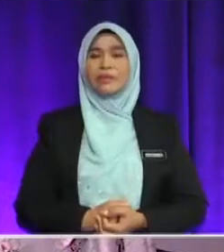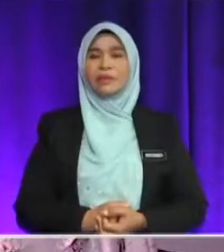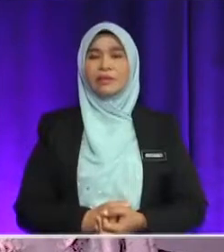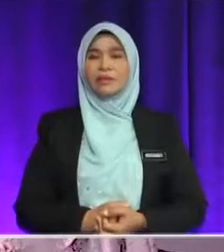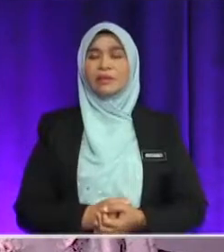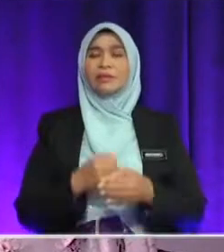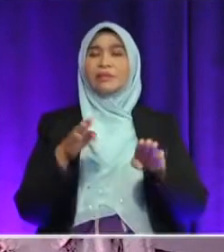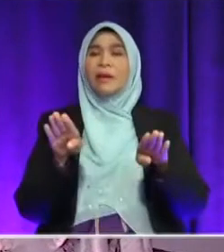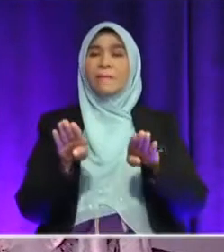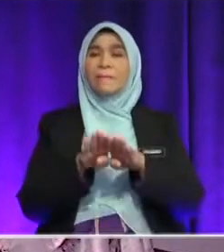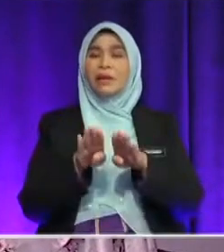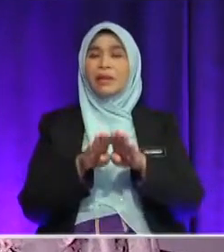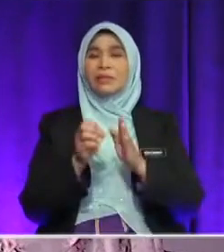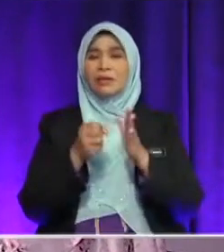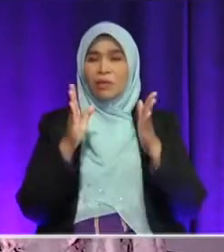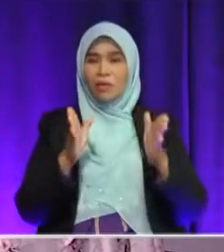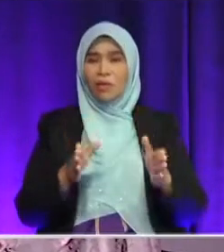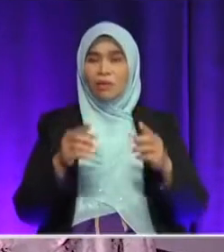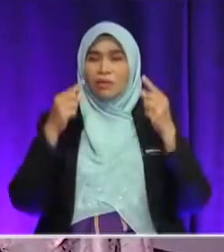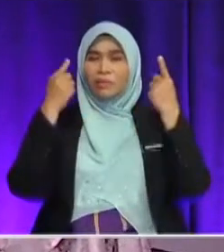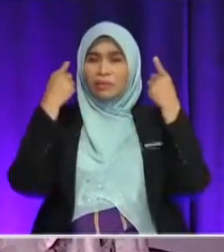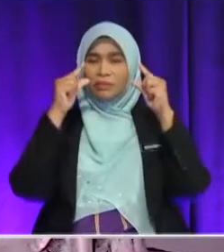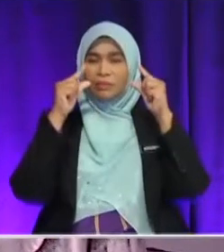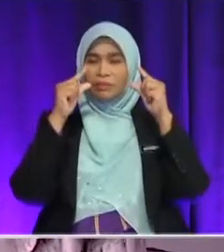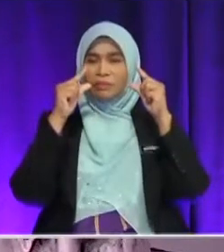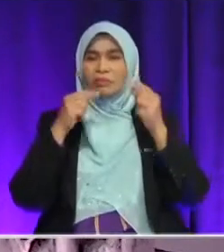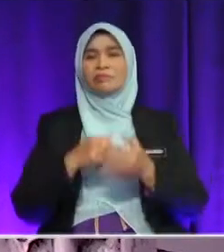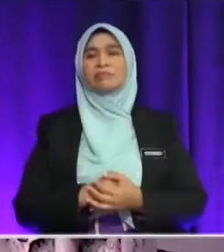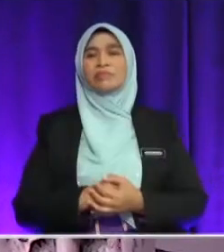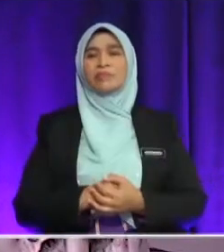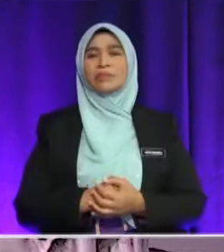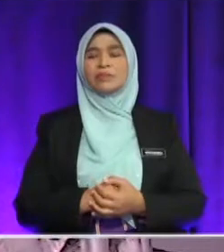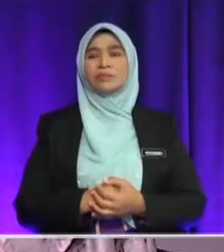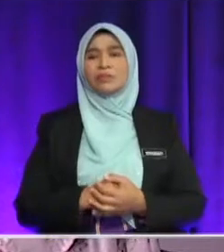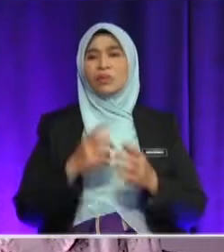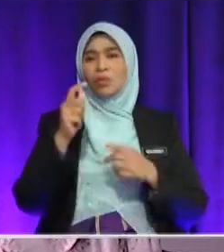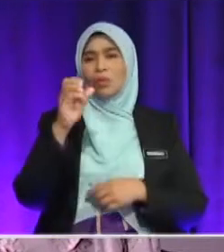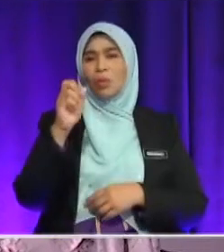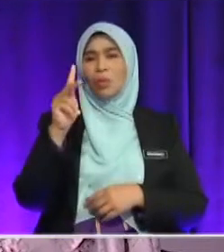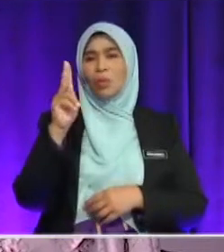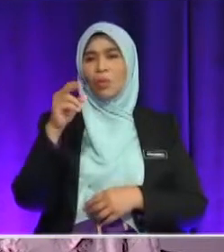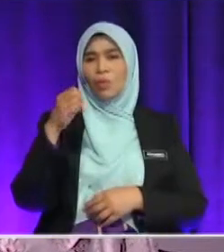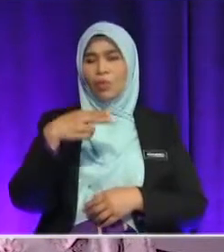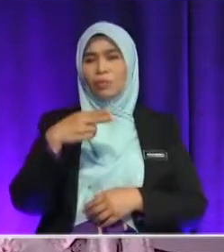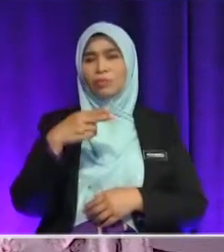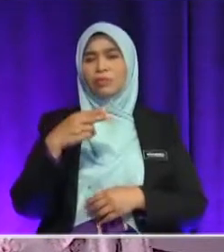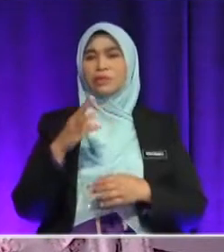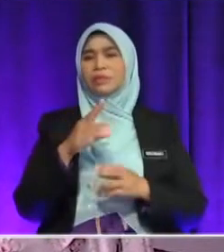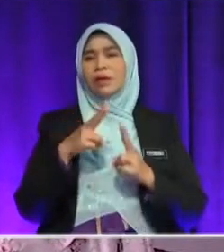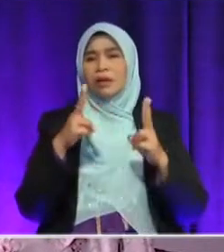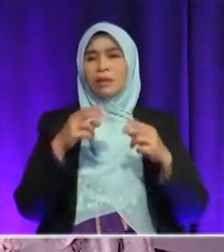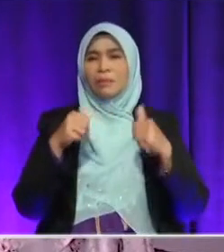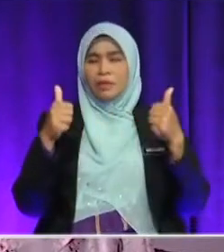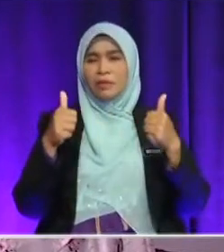sebagai seorang guru sejarah pura serentak layak ndak membincangkan tokoh-tokoh Hebat kita yang telah memberikan sumbangan besar